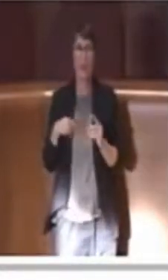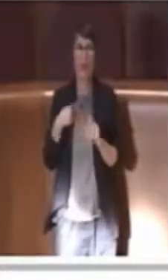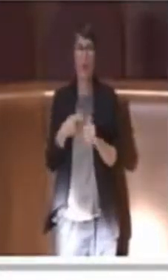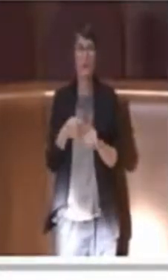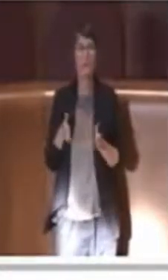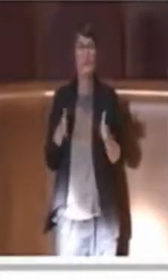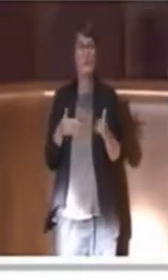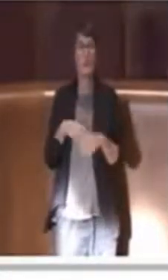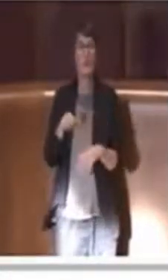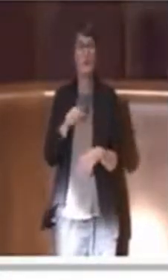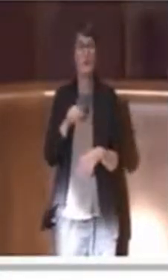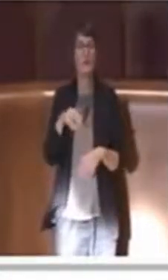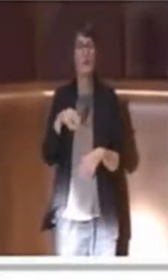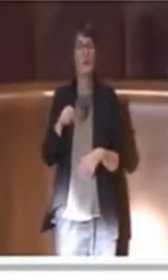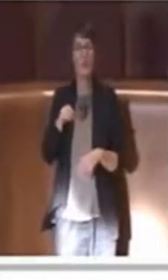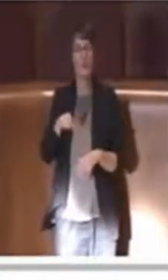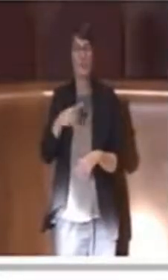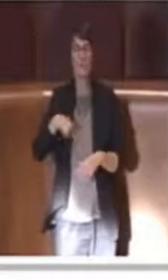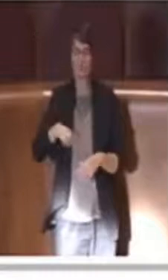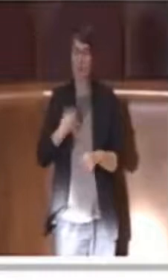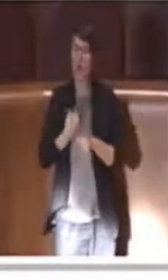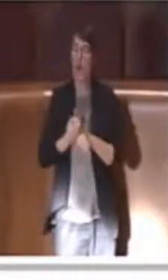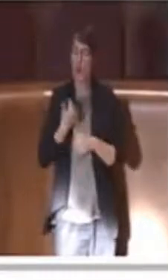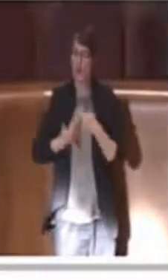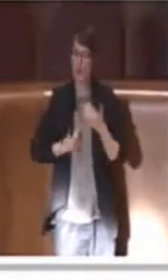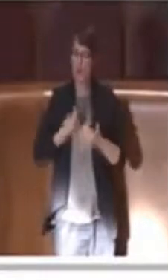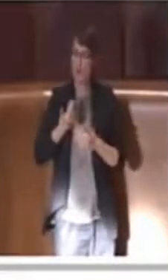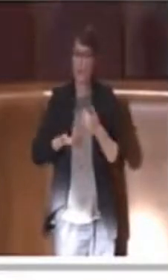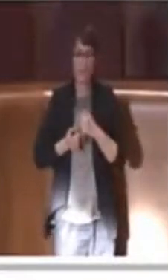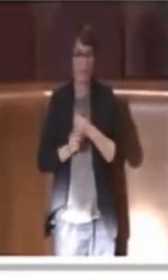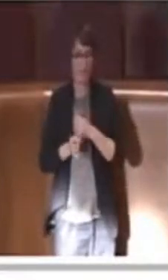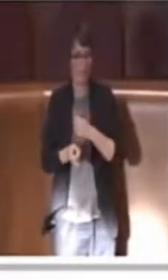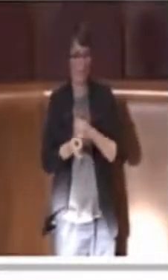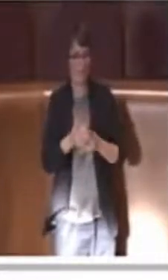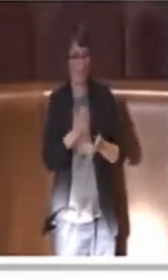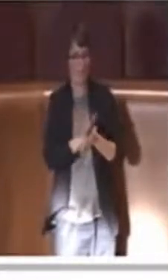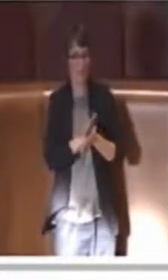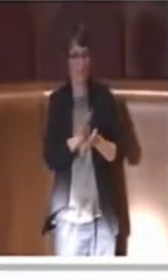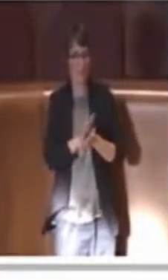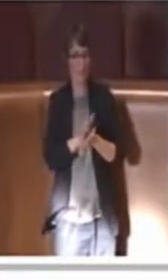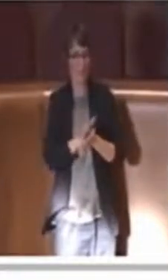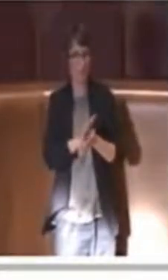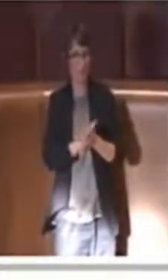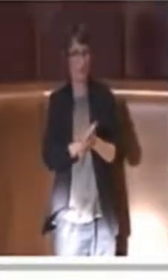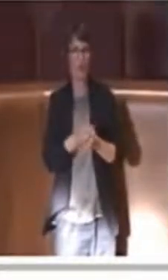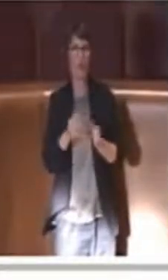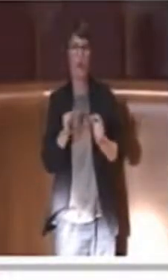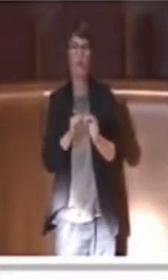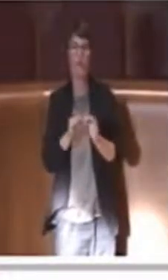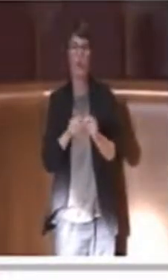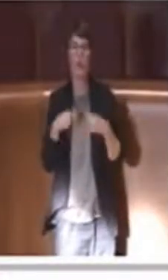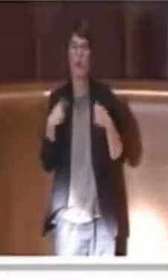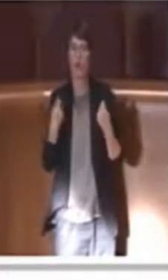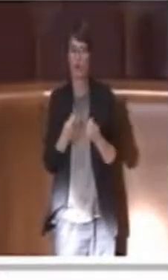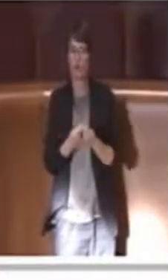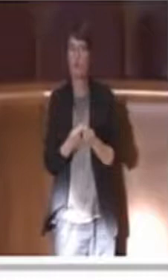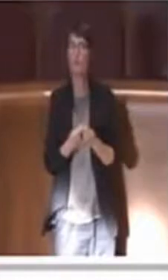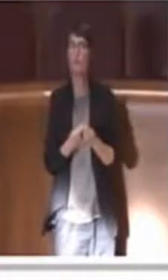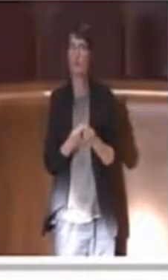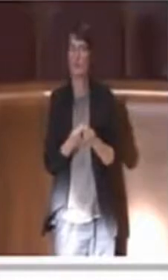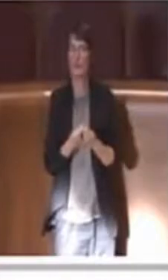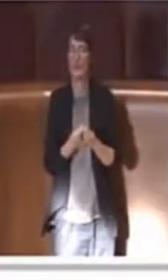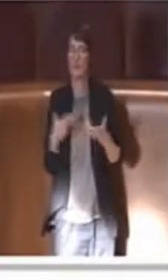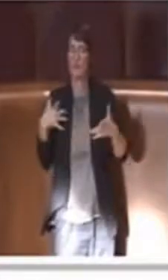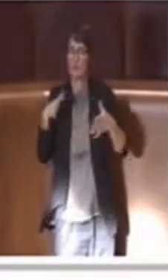di prossima pubblicazione su un accordo quadro sulle voragini, quindi